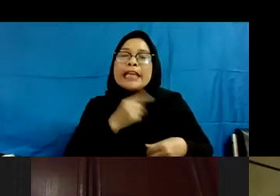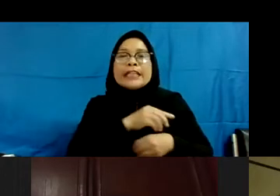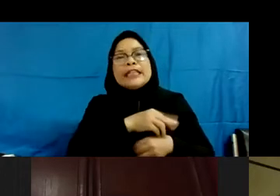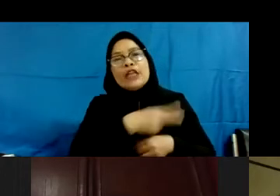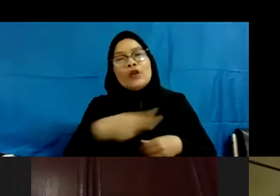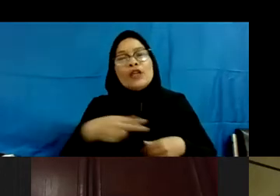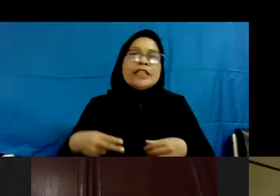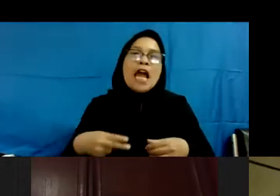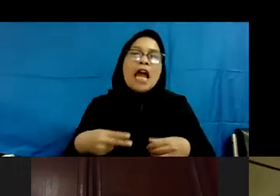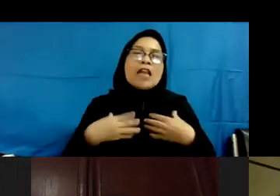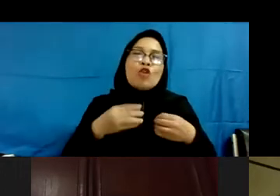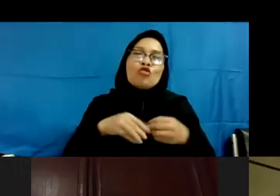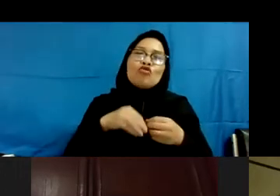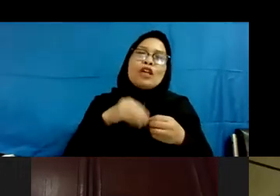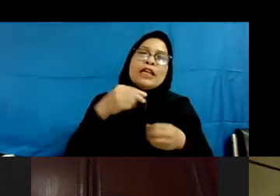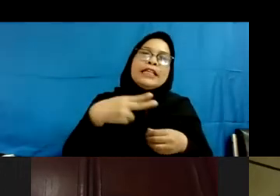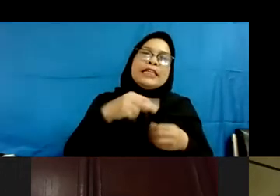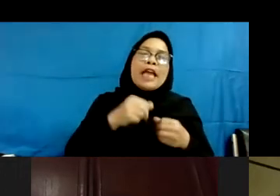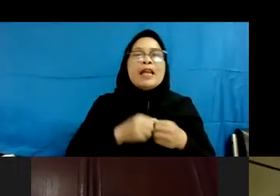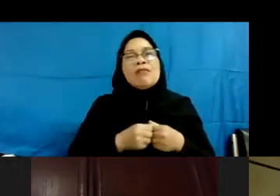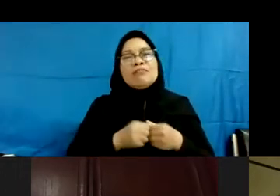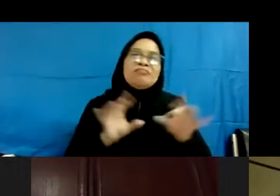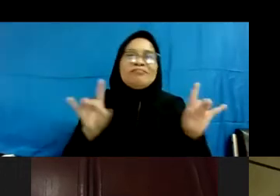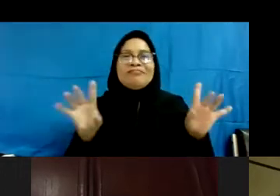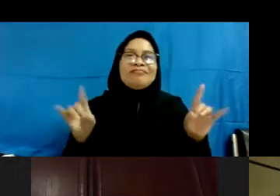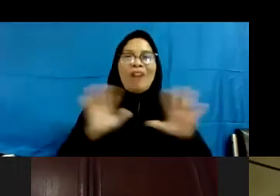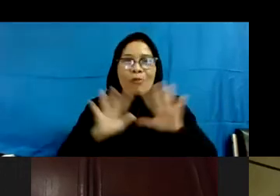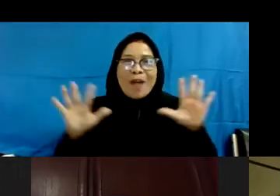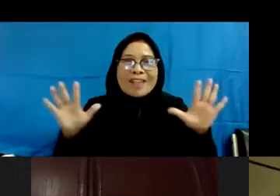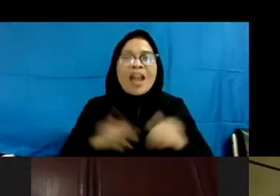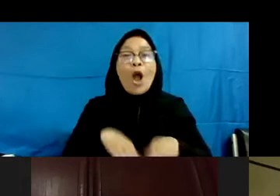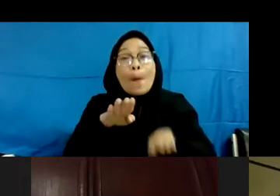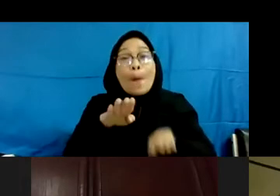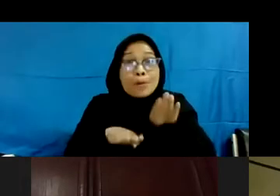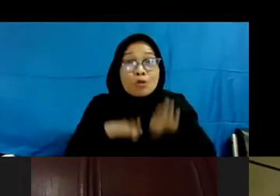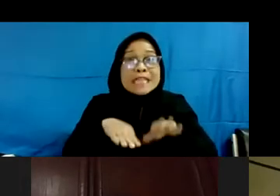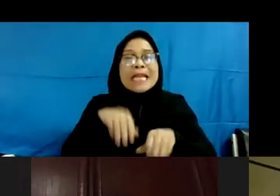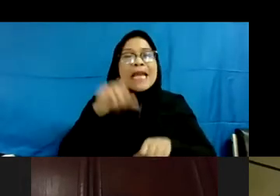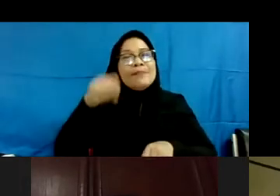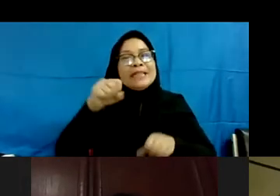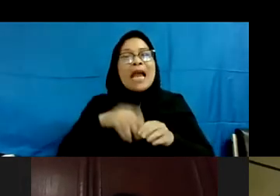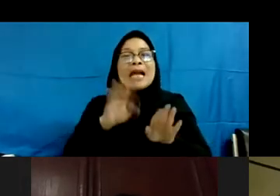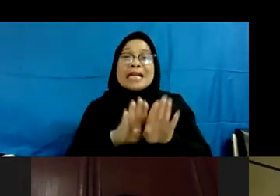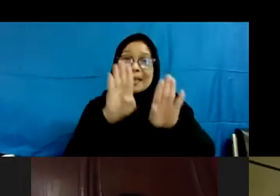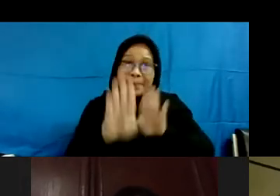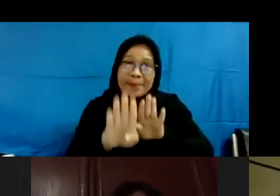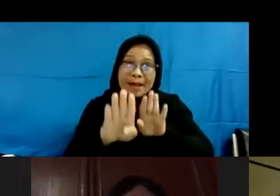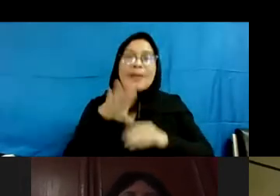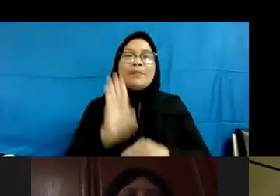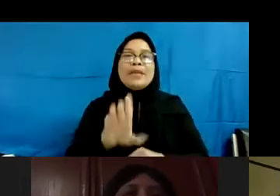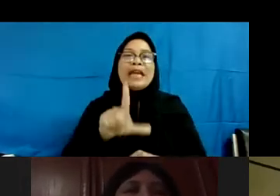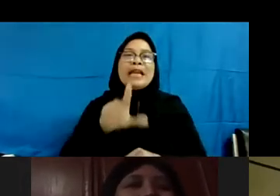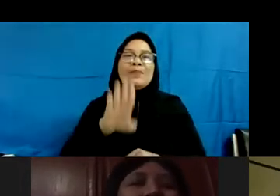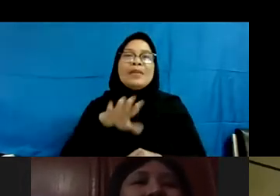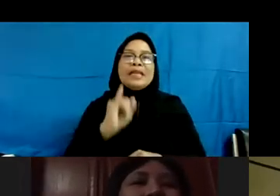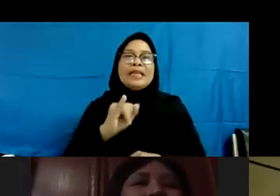huruf hijaya gitu kan, ada huruf Braille. Nah, bagaimana bisa, mungkin ke depan BLB ini bisa membuat sebuah